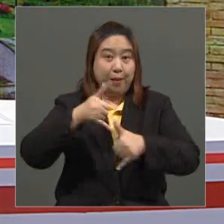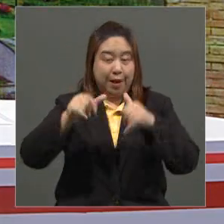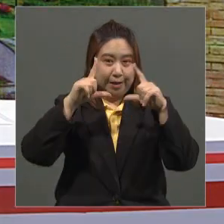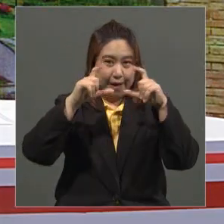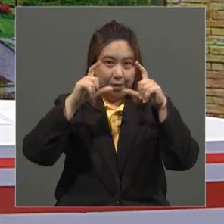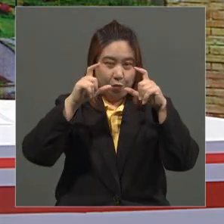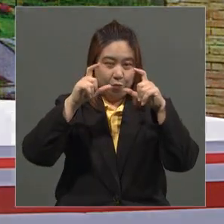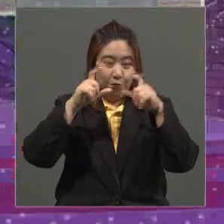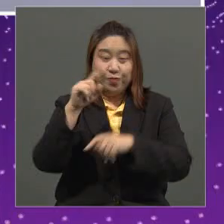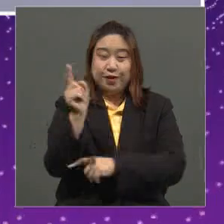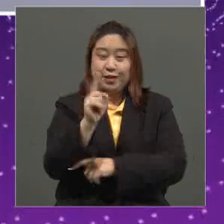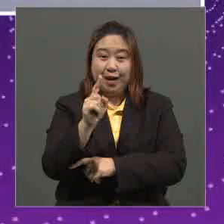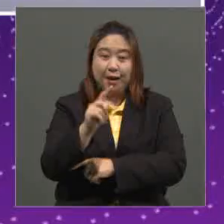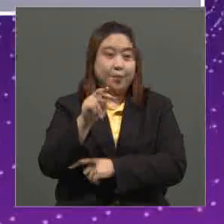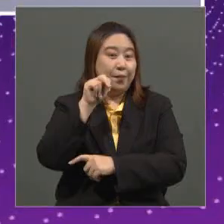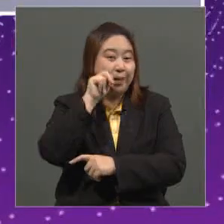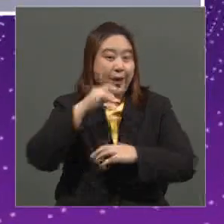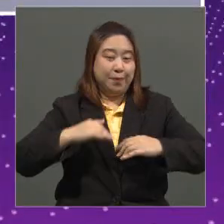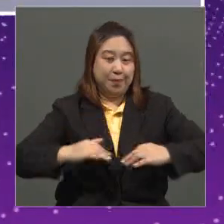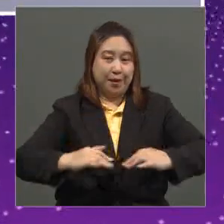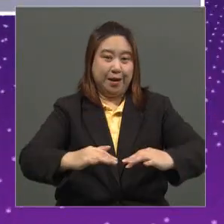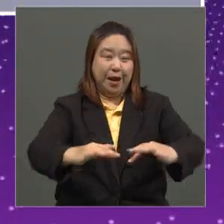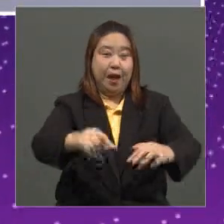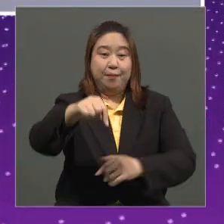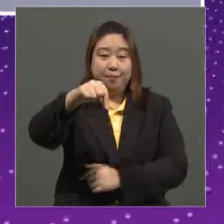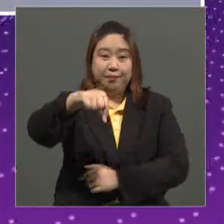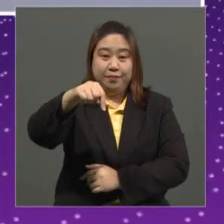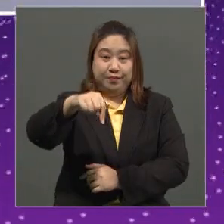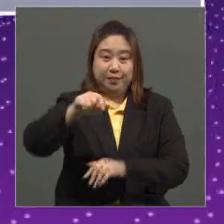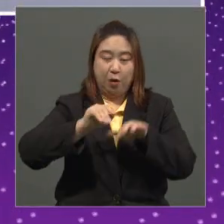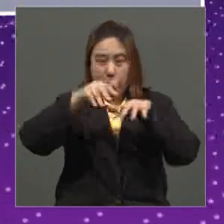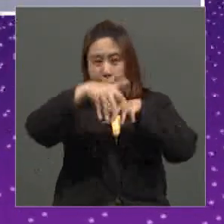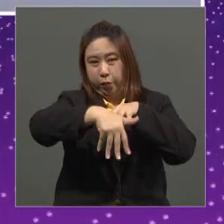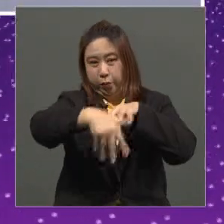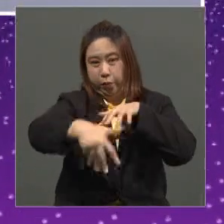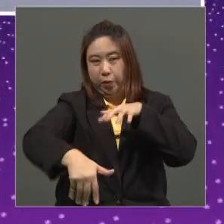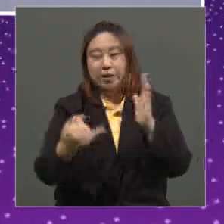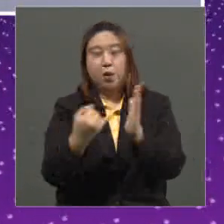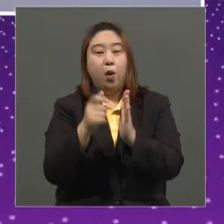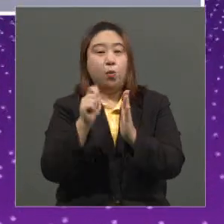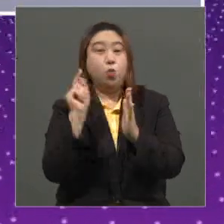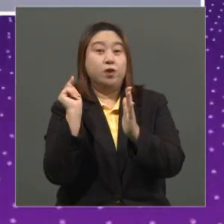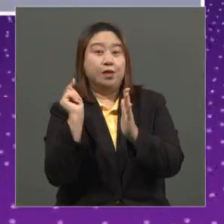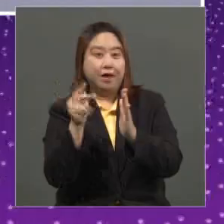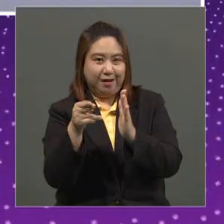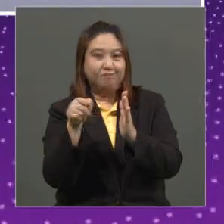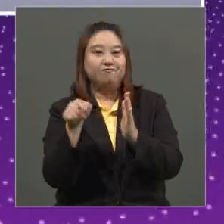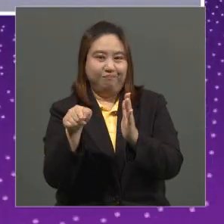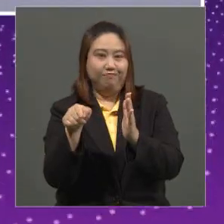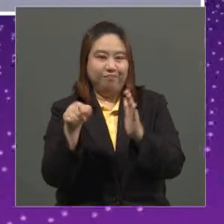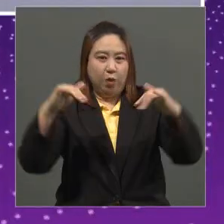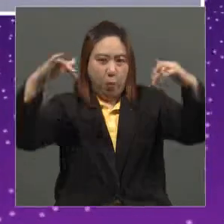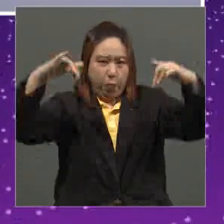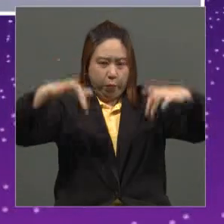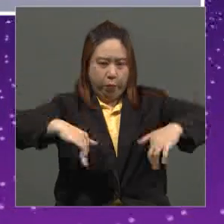กันกลางม่านน้ำที่ฝายกั้นน้ำปางสวรรค์ที่จังหวัดอุทัยธานีเรียกว่าคึกคักกันเลยทีเดียวนะคะบรรยากาศ